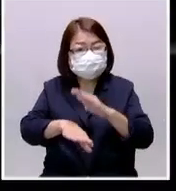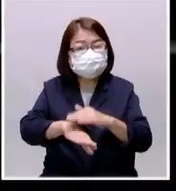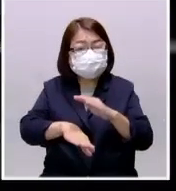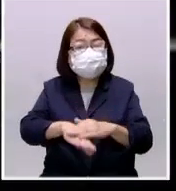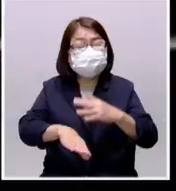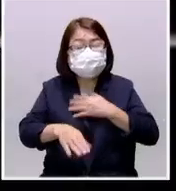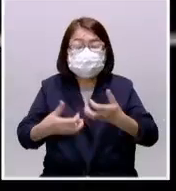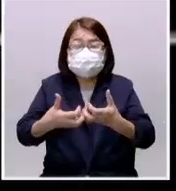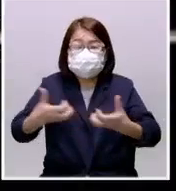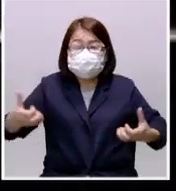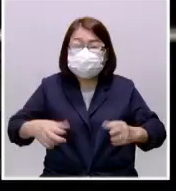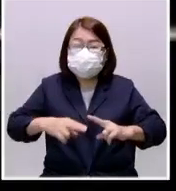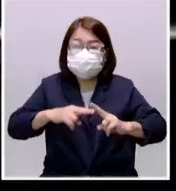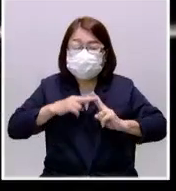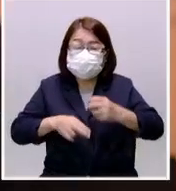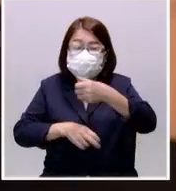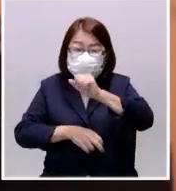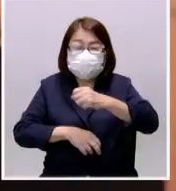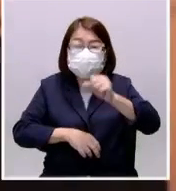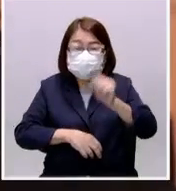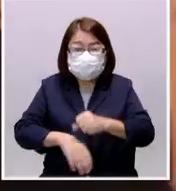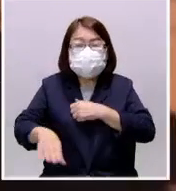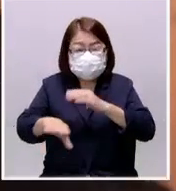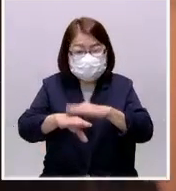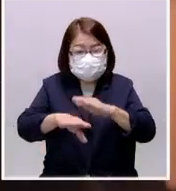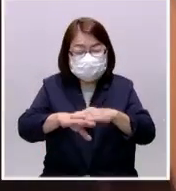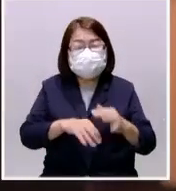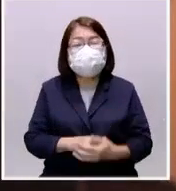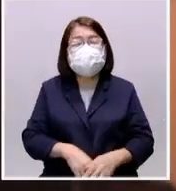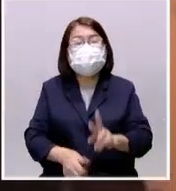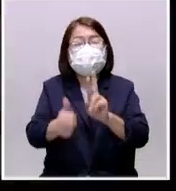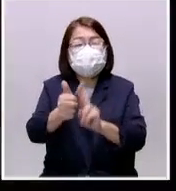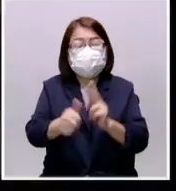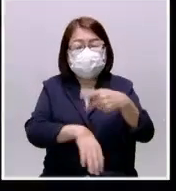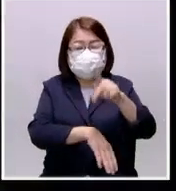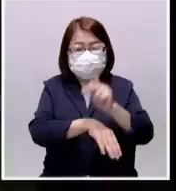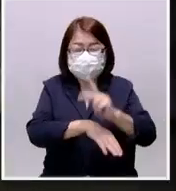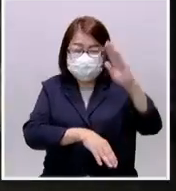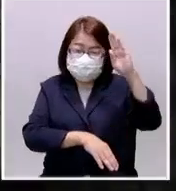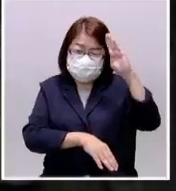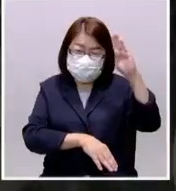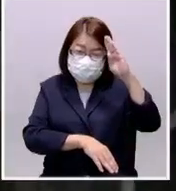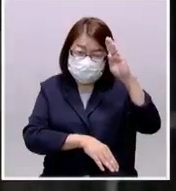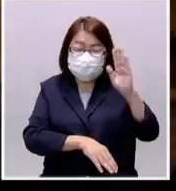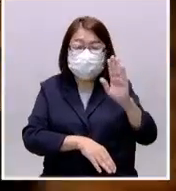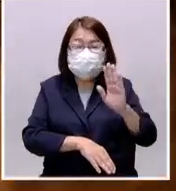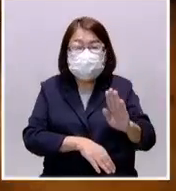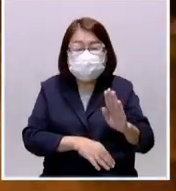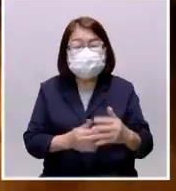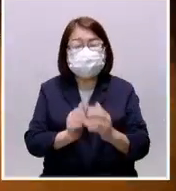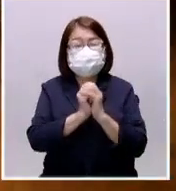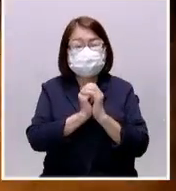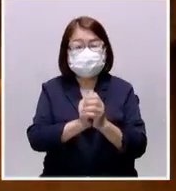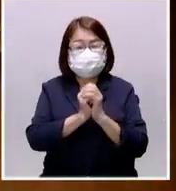องการเอกราชของไต้หวันด้วยค่ะโดยกู้จงรองประธานคณะเสนาธิการทหารกองบัญชาการยุทธบริเวณตะวันออกของ